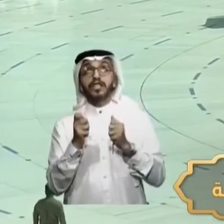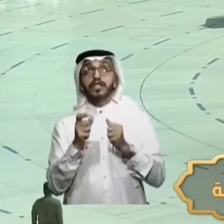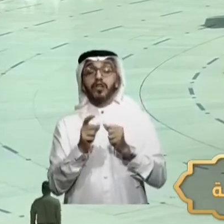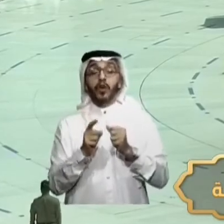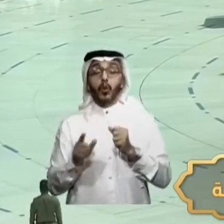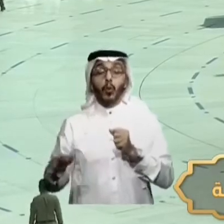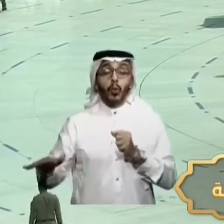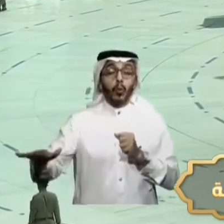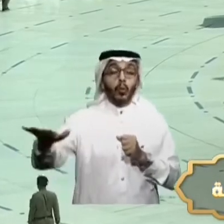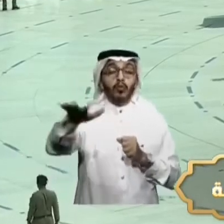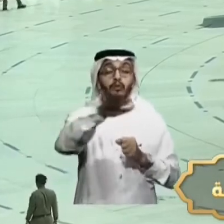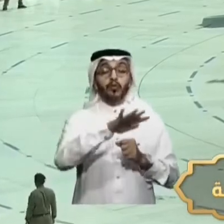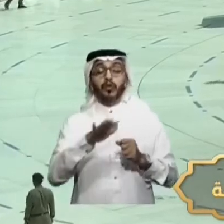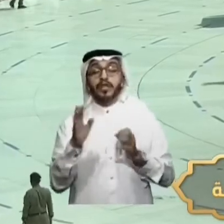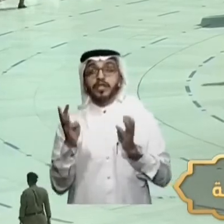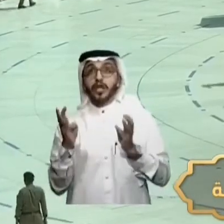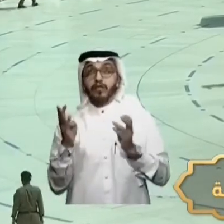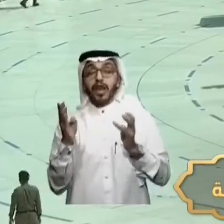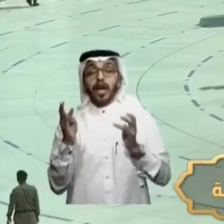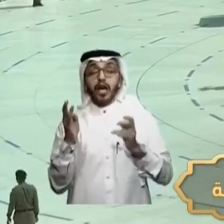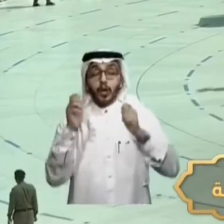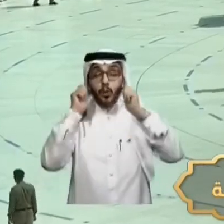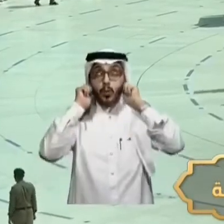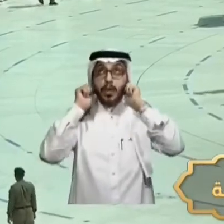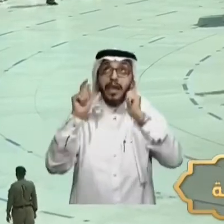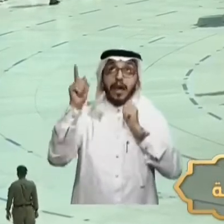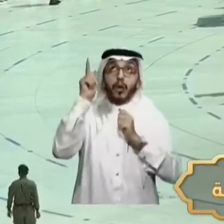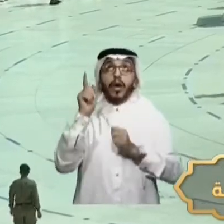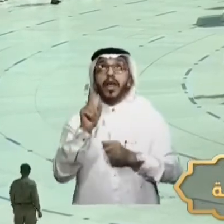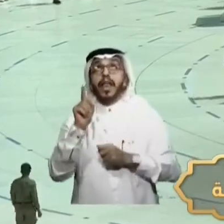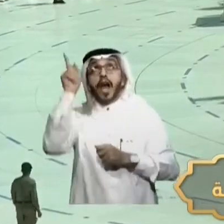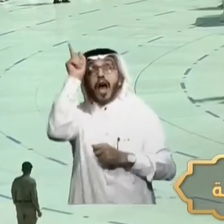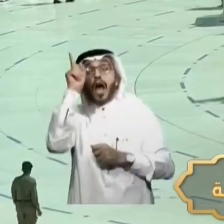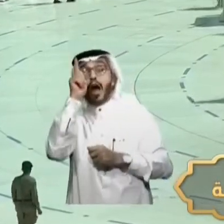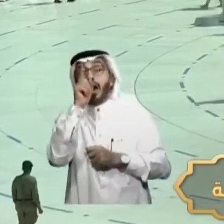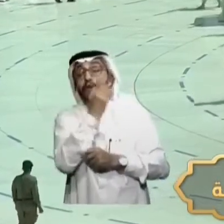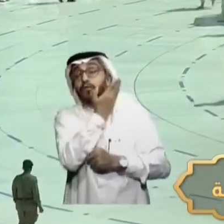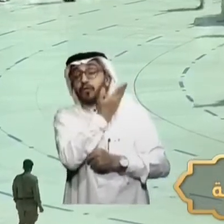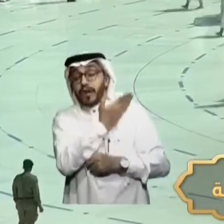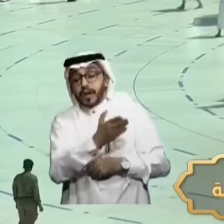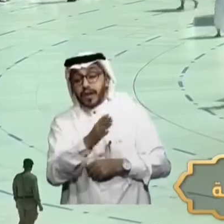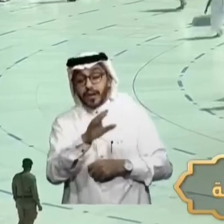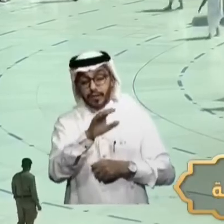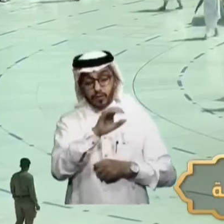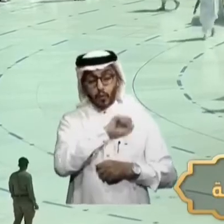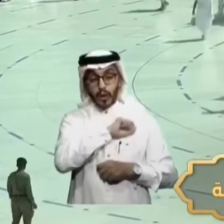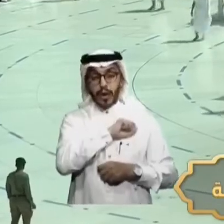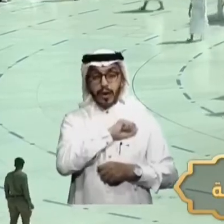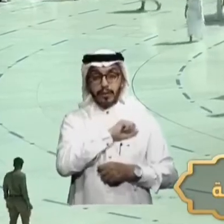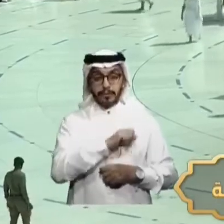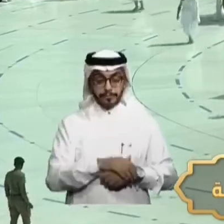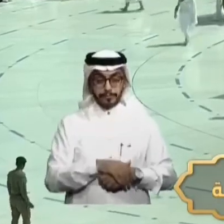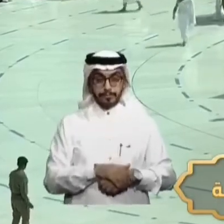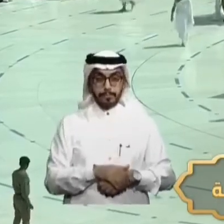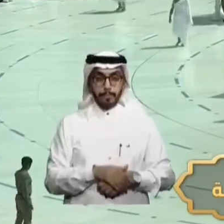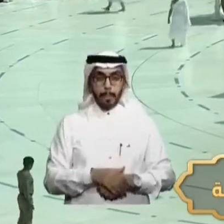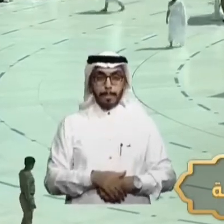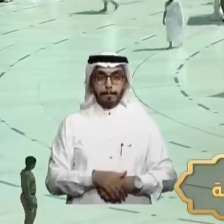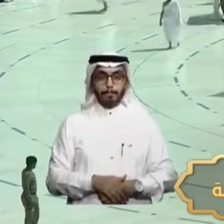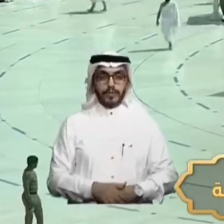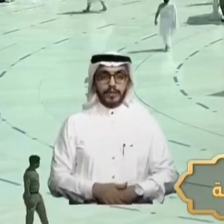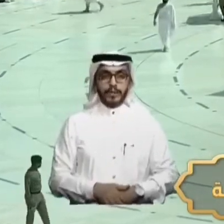الجليل لي ولكم، فاستغفروه وتوبوا إليه إنه كان حليمًا